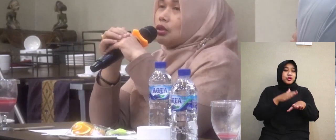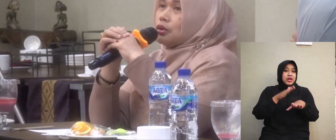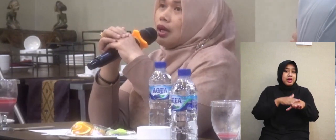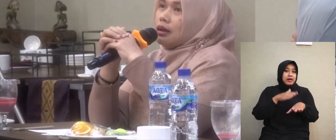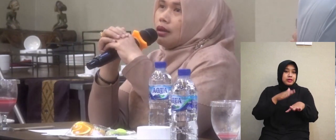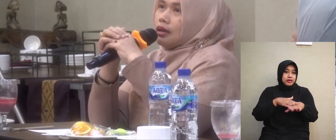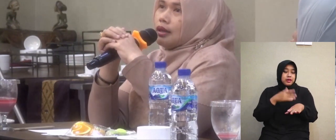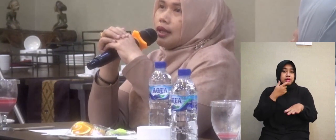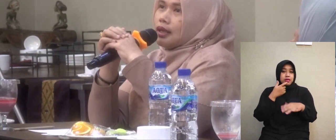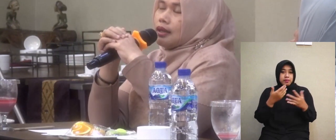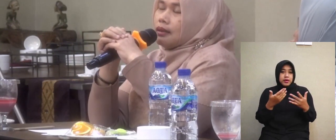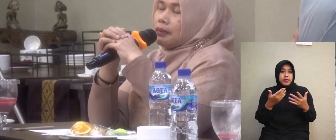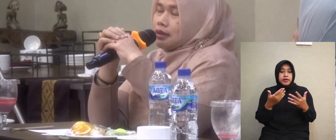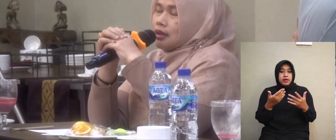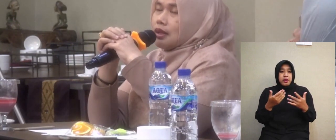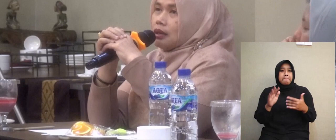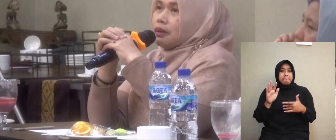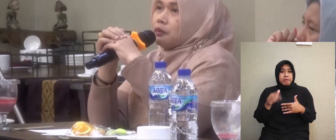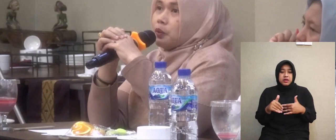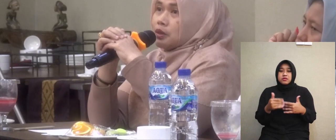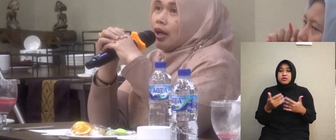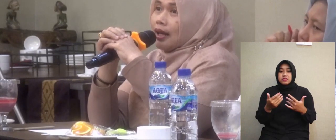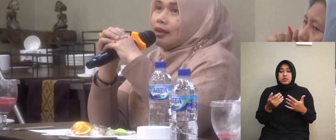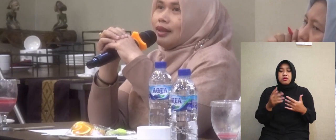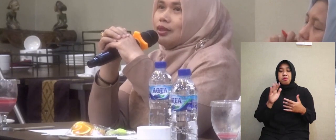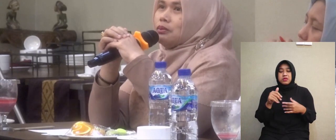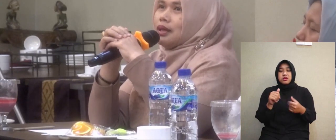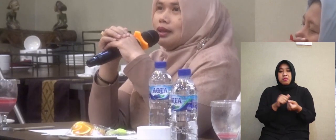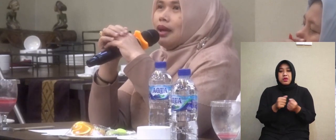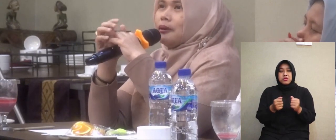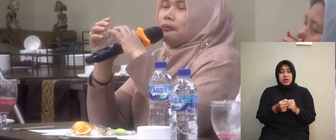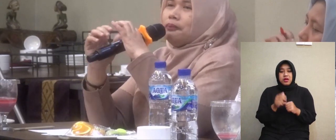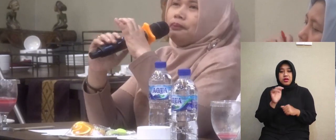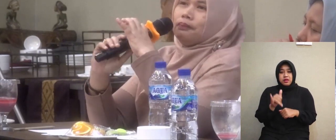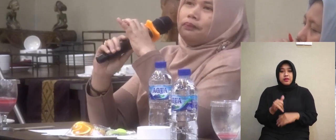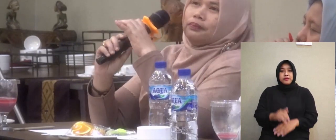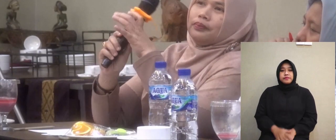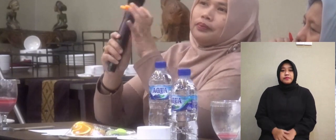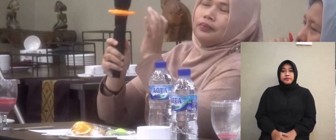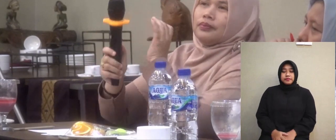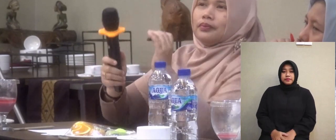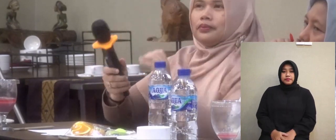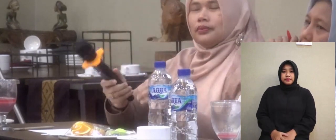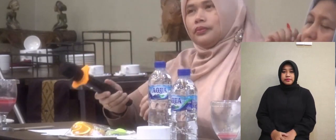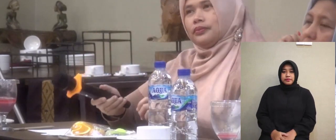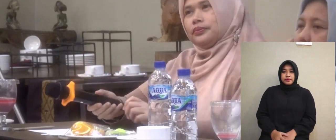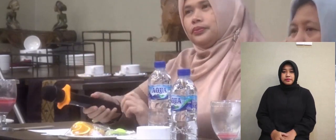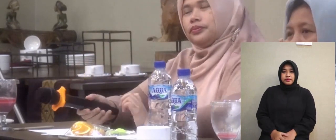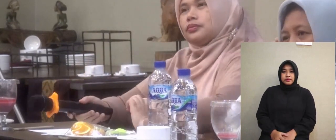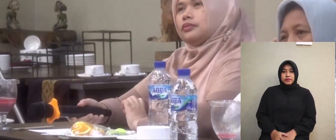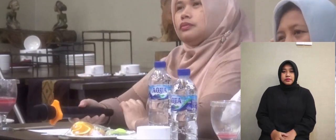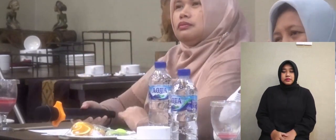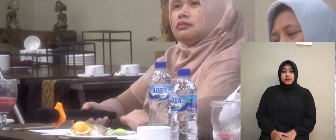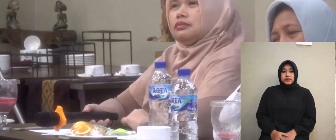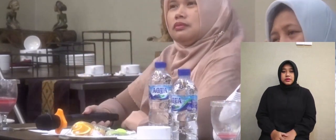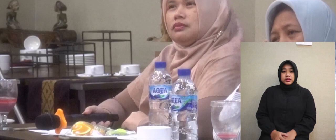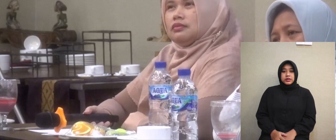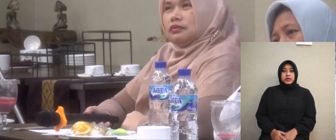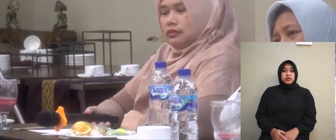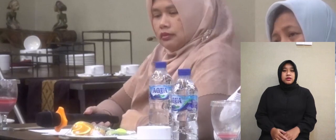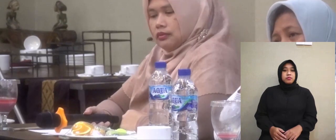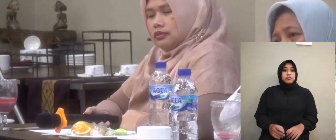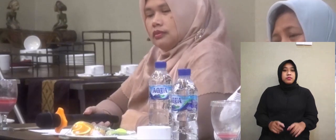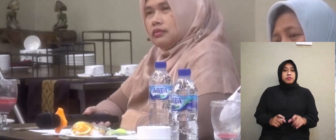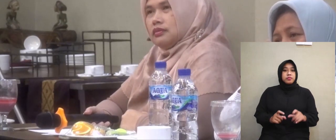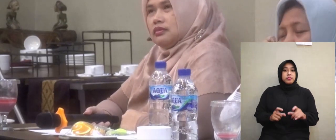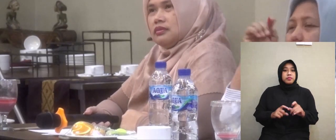juga masih sangat persoalan gitu mbak ya mungkin kalau bisa di